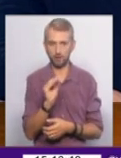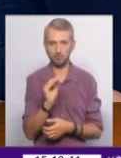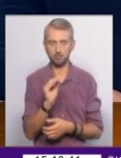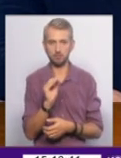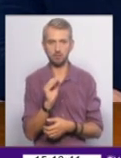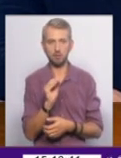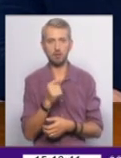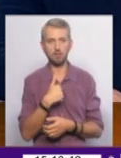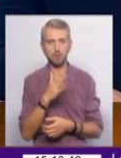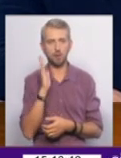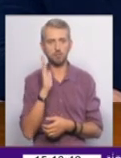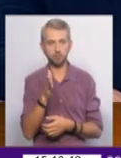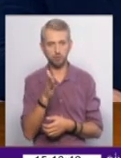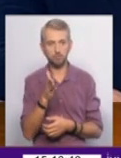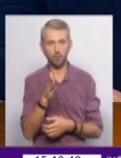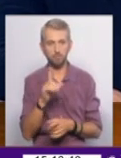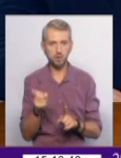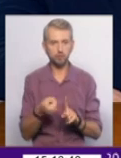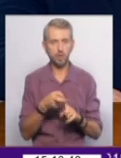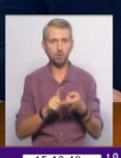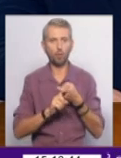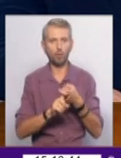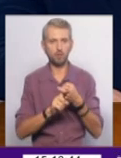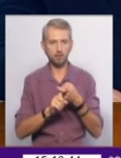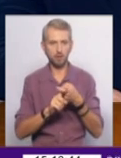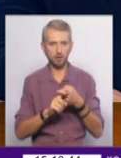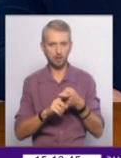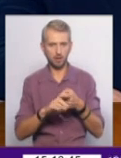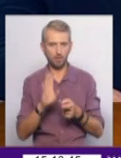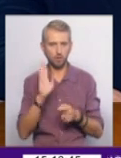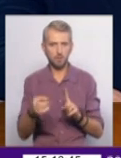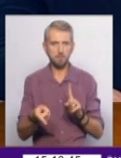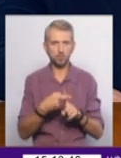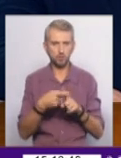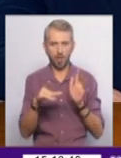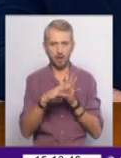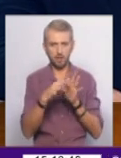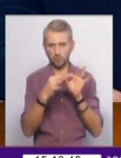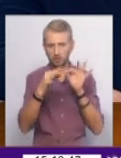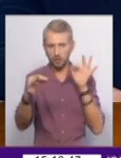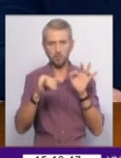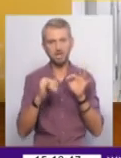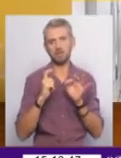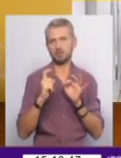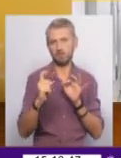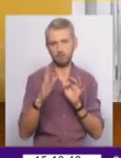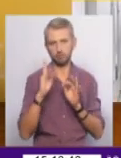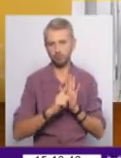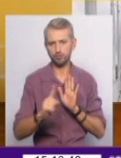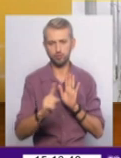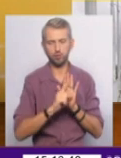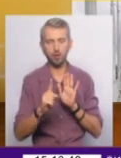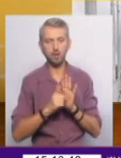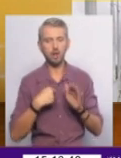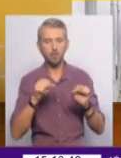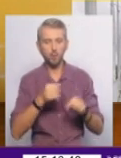3 жовтня ми будемо підключати контактну лінію і запускати трамвай. Вже той, який був відмінений. Тобто я можу сказати з гордістю